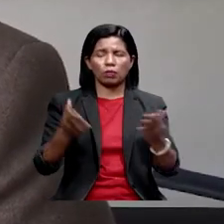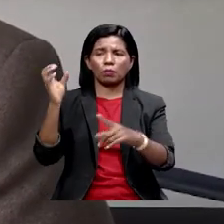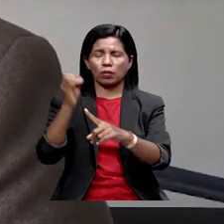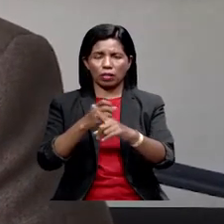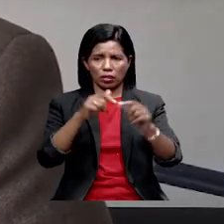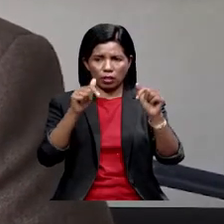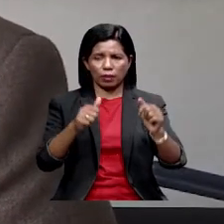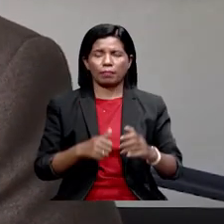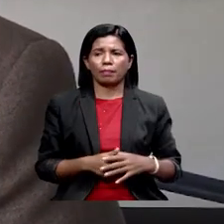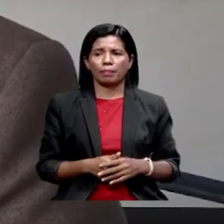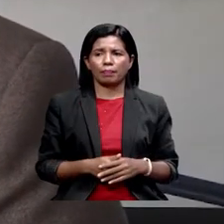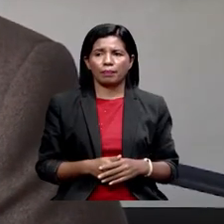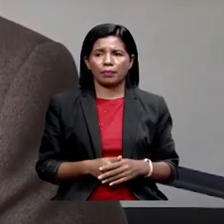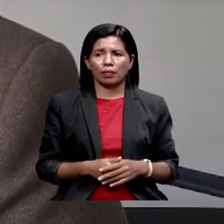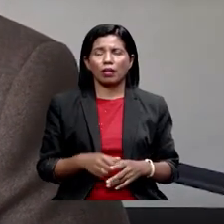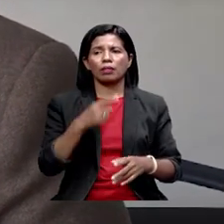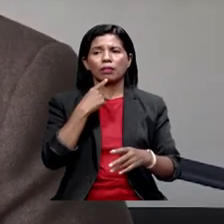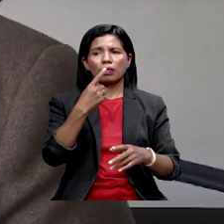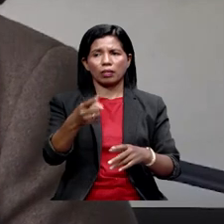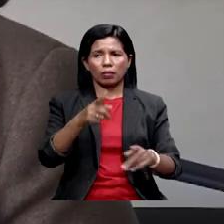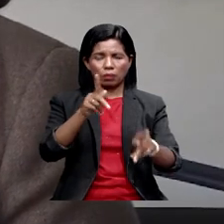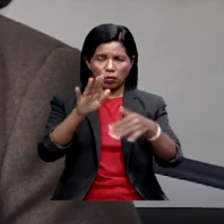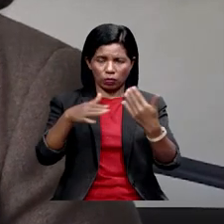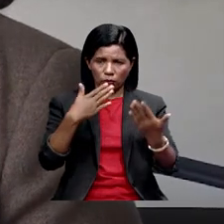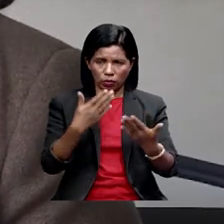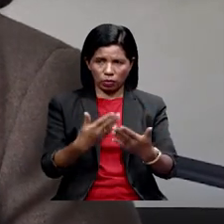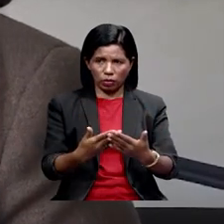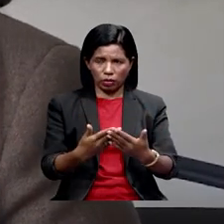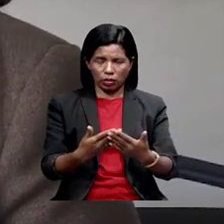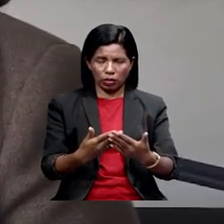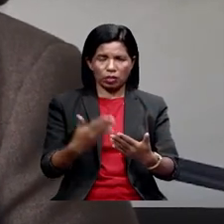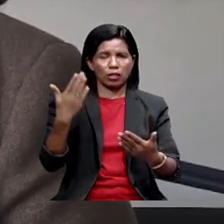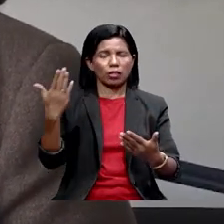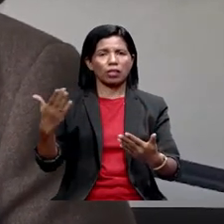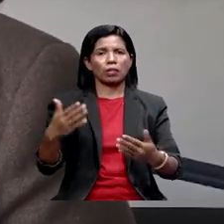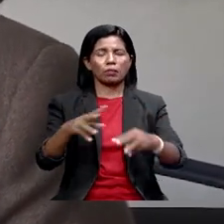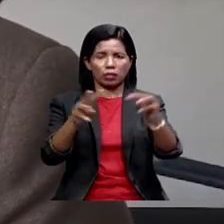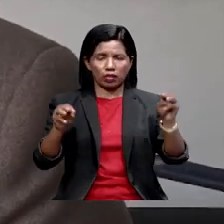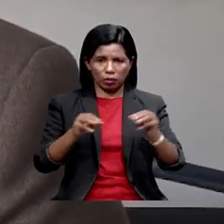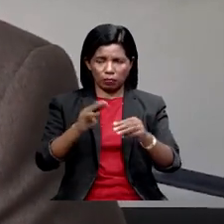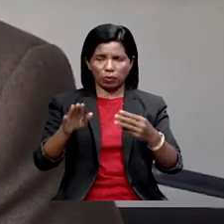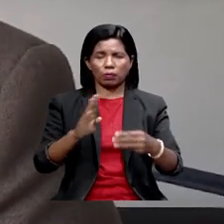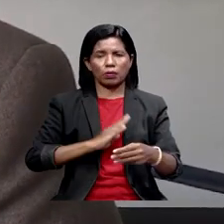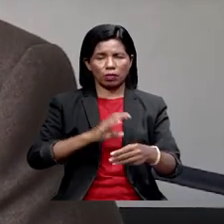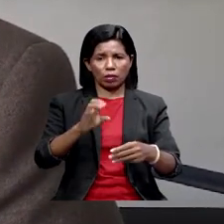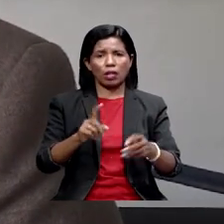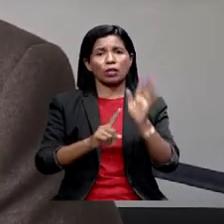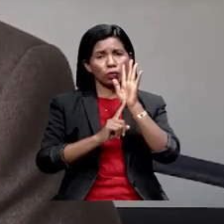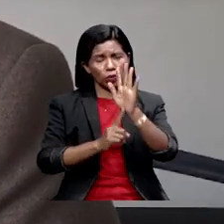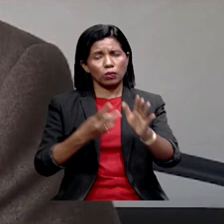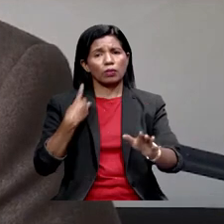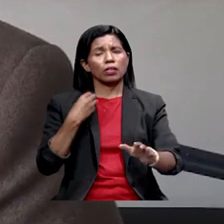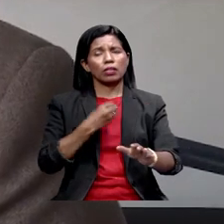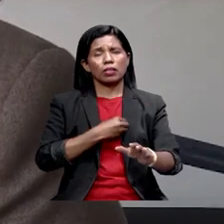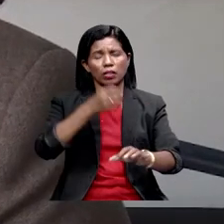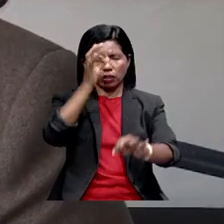atu apela ba komunidade tomak Baucau ninye kata hatulu itani fiar. Ida